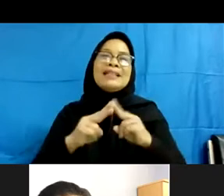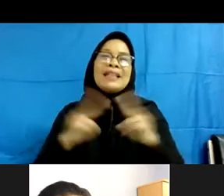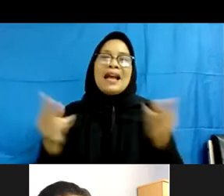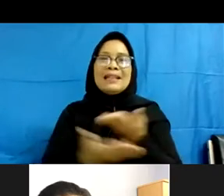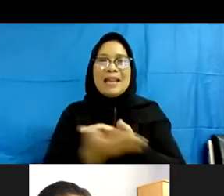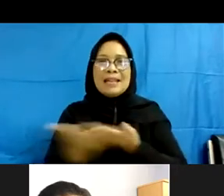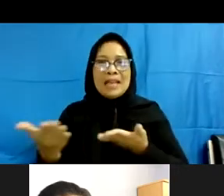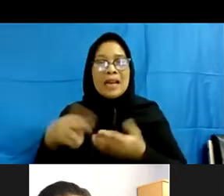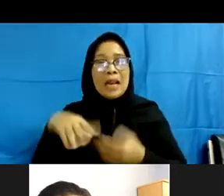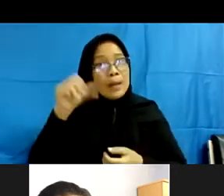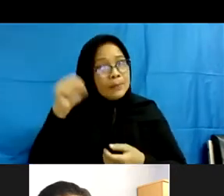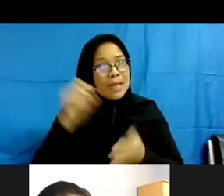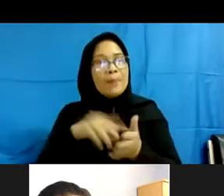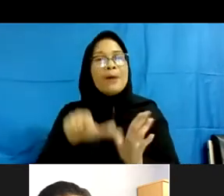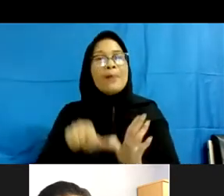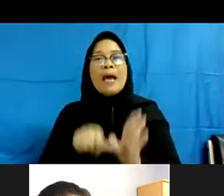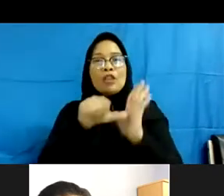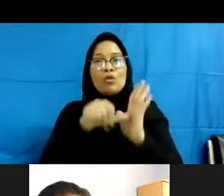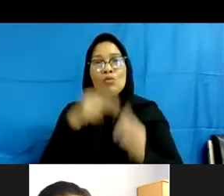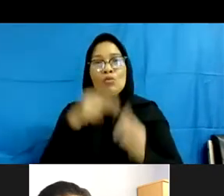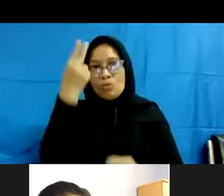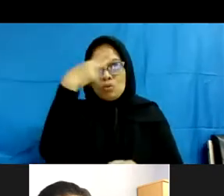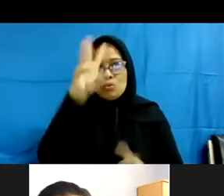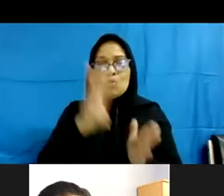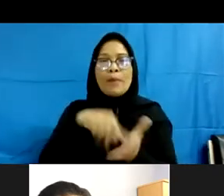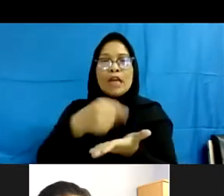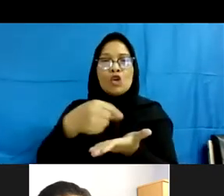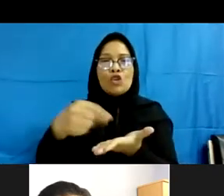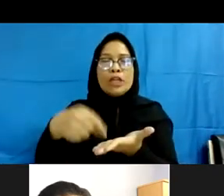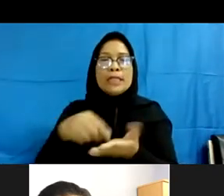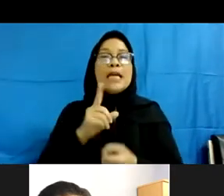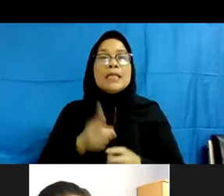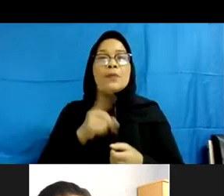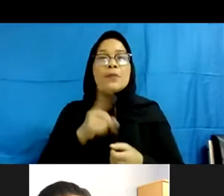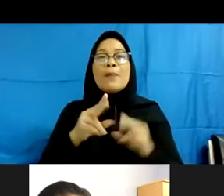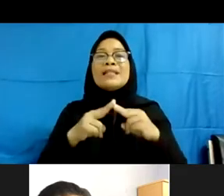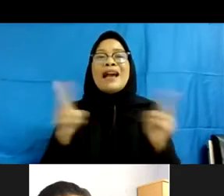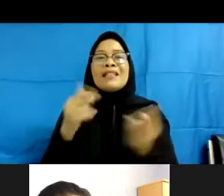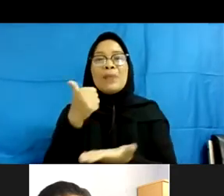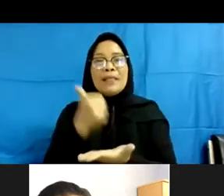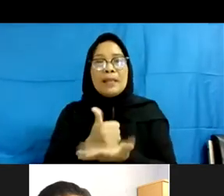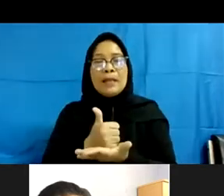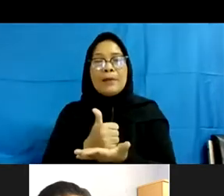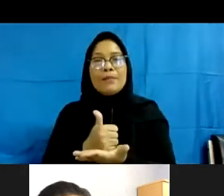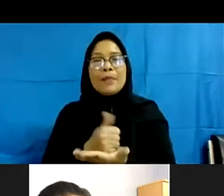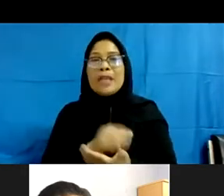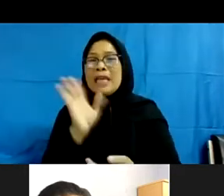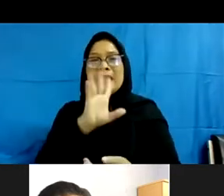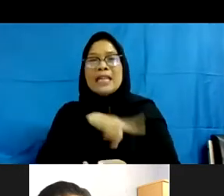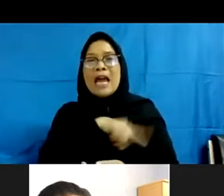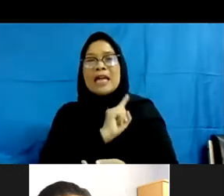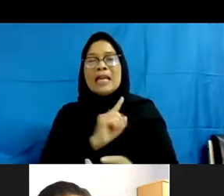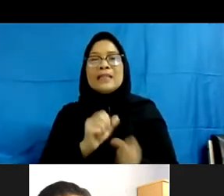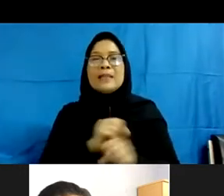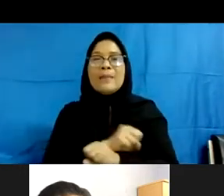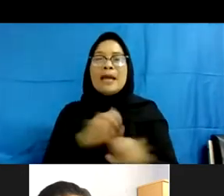dan itu bisa membantu kemampuan kita untuk bisa menulis ke depannya. Karena kemampuan menulis ini sangat penting ya buat apapun. Bukan hanya nanti pekerjaan sebagai